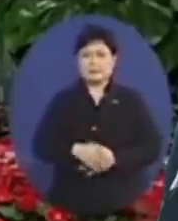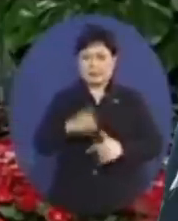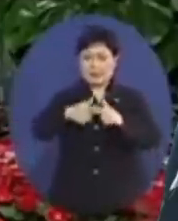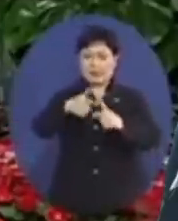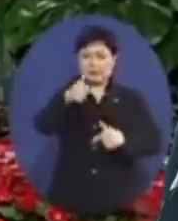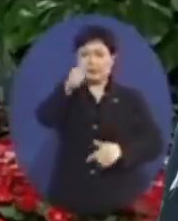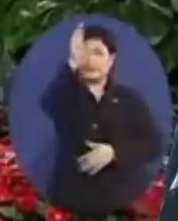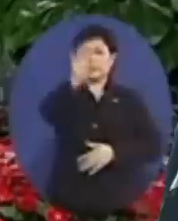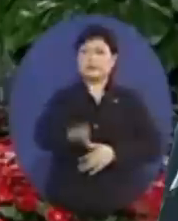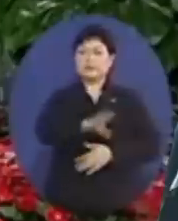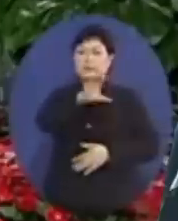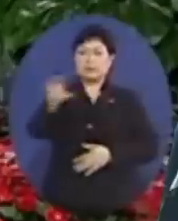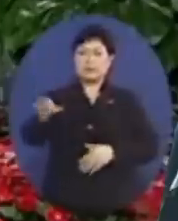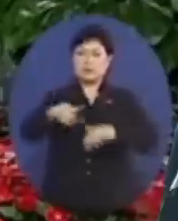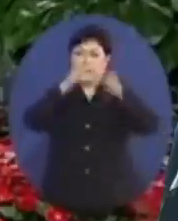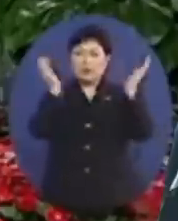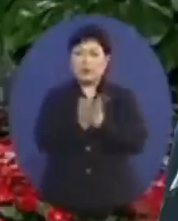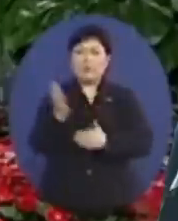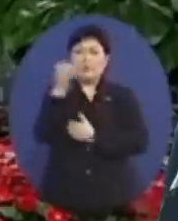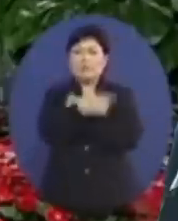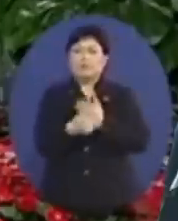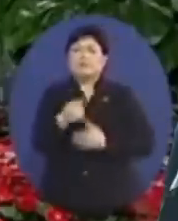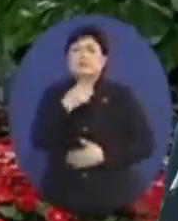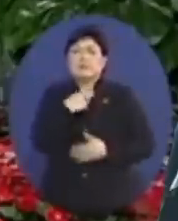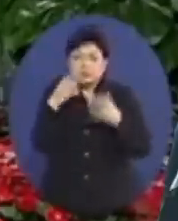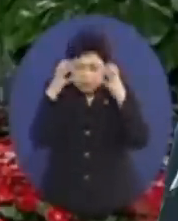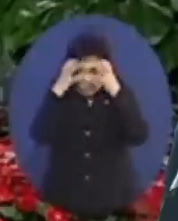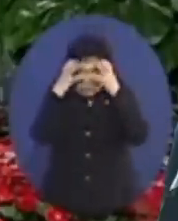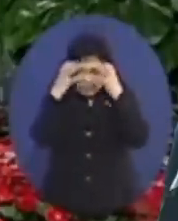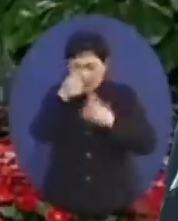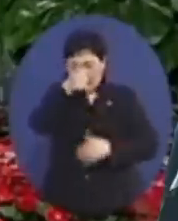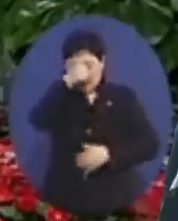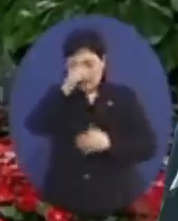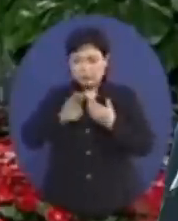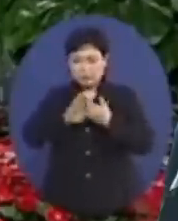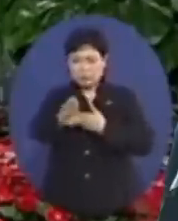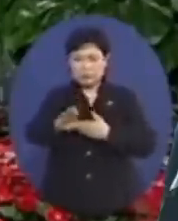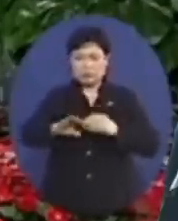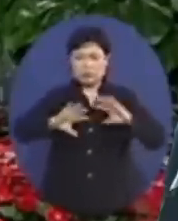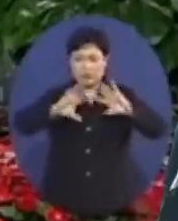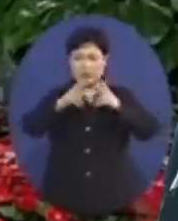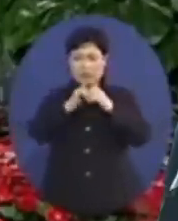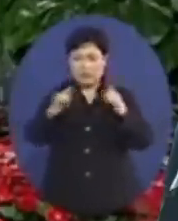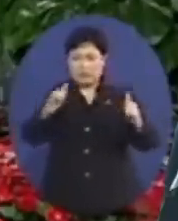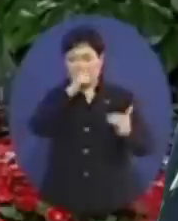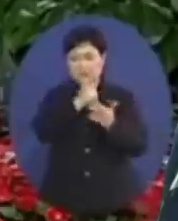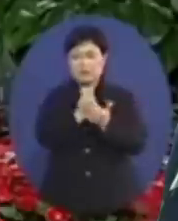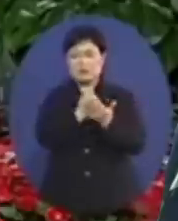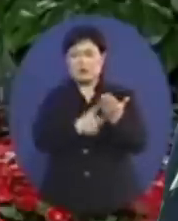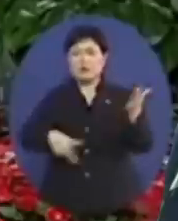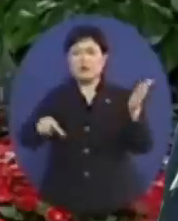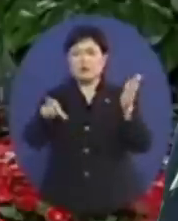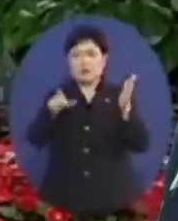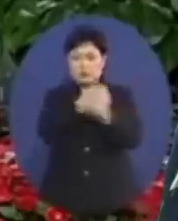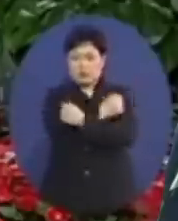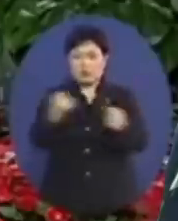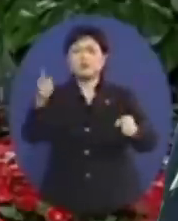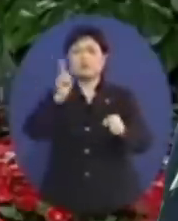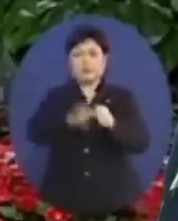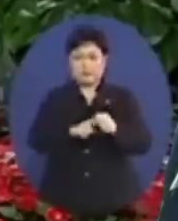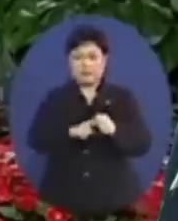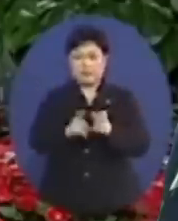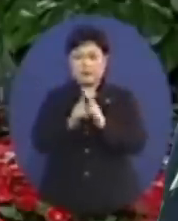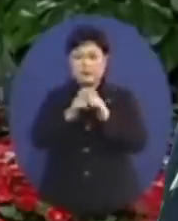예수님이 십자가에서 온몸으로 당하신 이러한 고난은 아담 이후 우리 인류의 죄를 용서하시기 위한 것이었습니다. 인간은